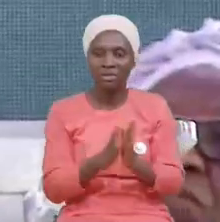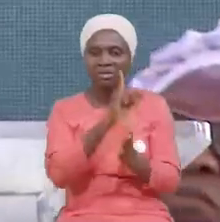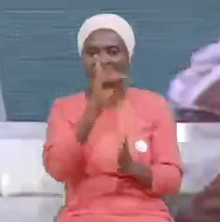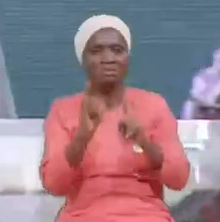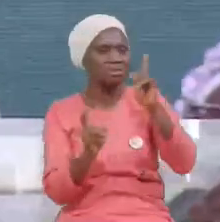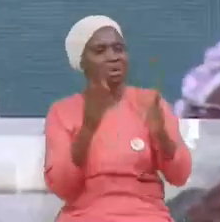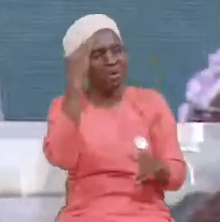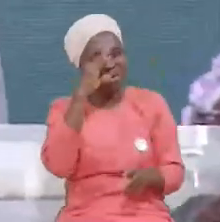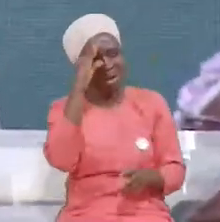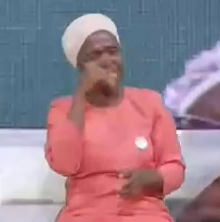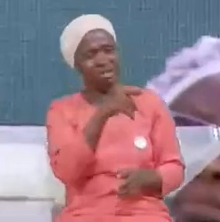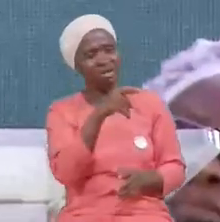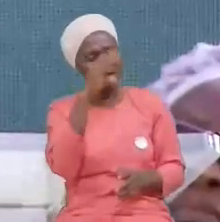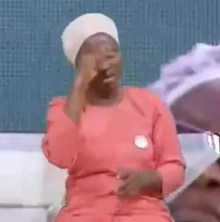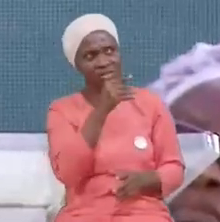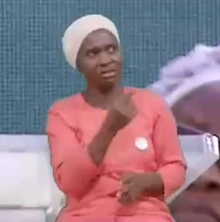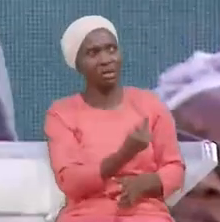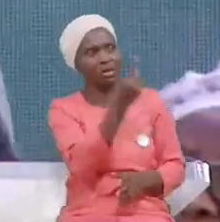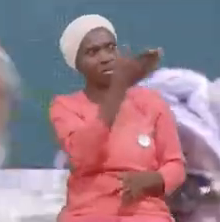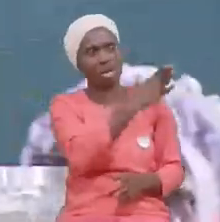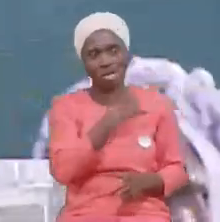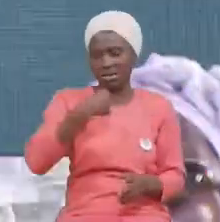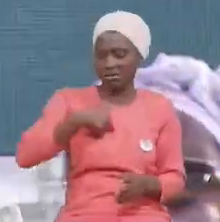Pourquoi est-ce qu'il est là-bas et moi je suis ici?